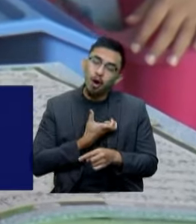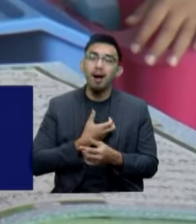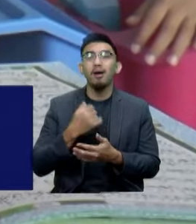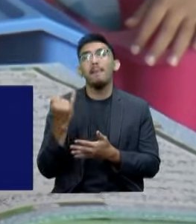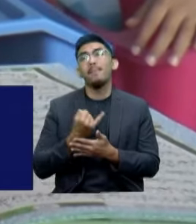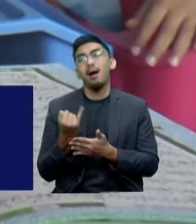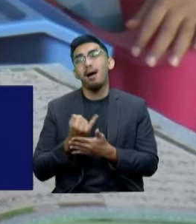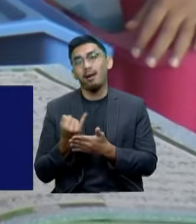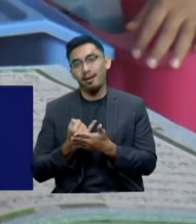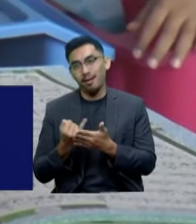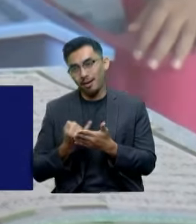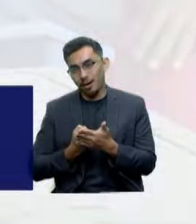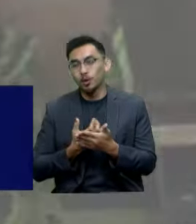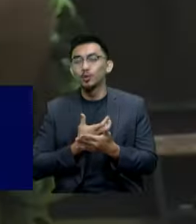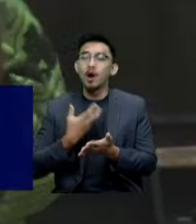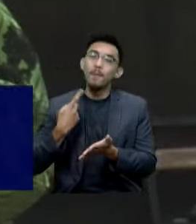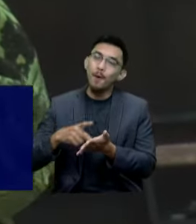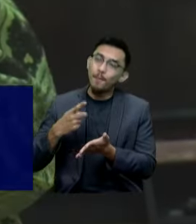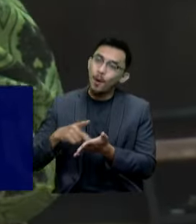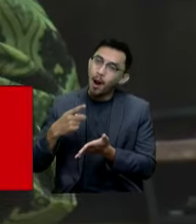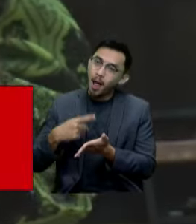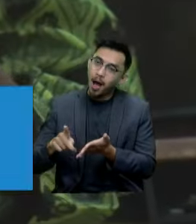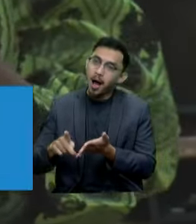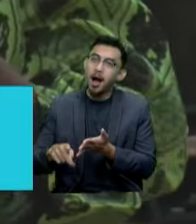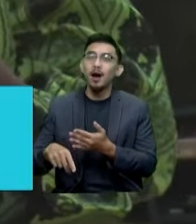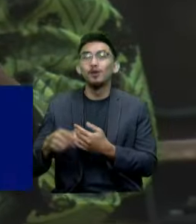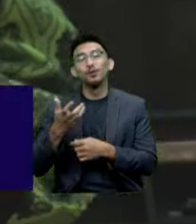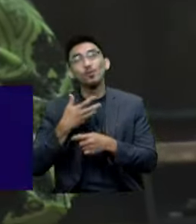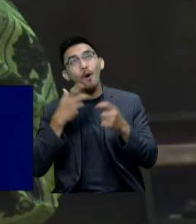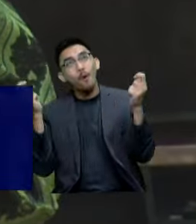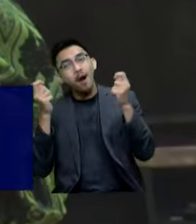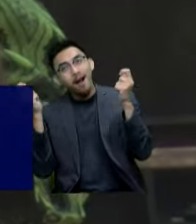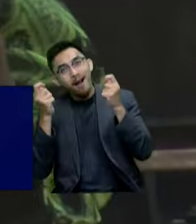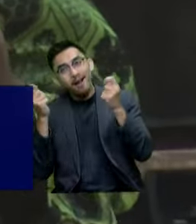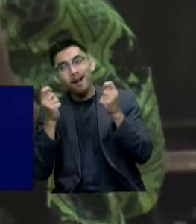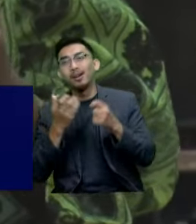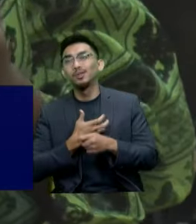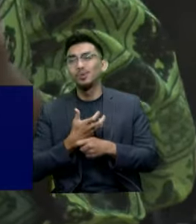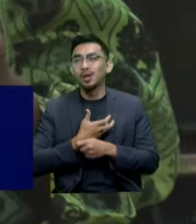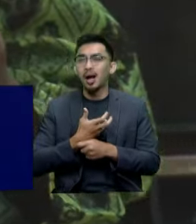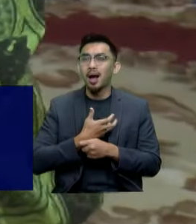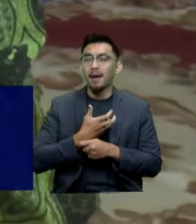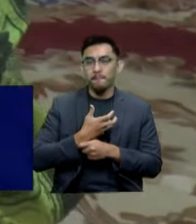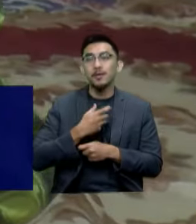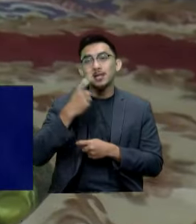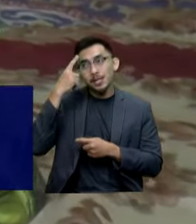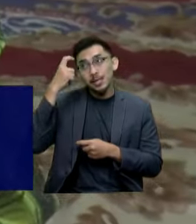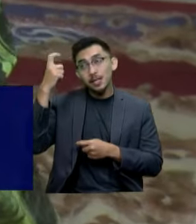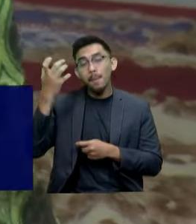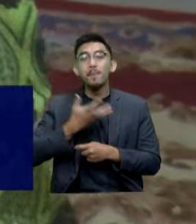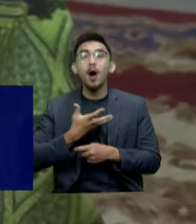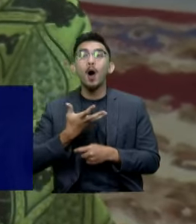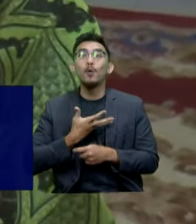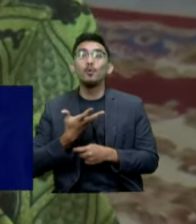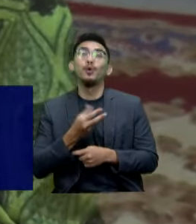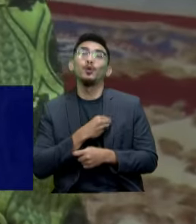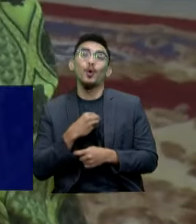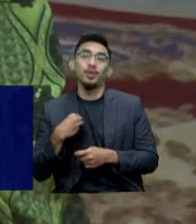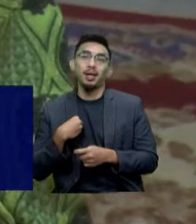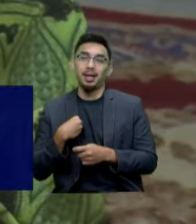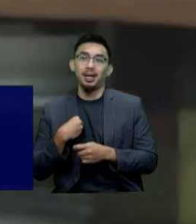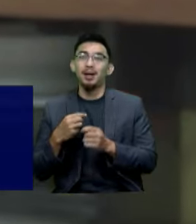bola, sama main wayang. Arfan yang bercita-cita menjadi dokter ini mengidolakan Muzammil Hasbalah dan Imam